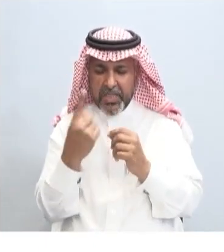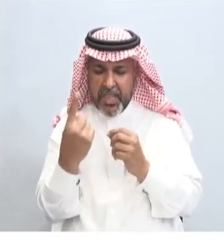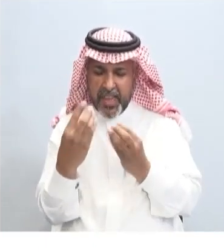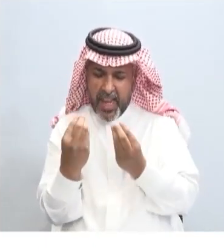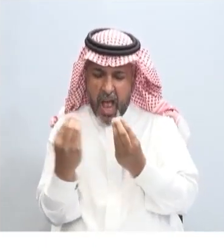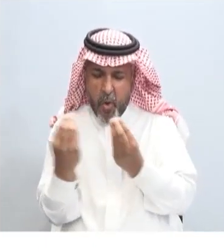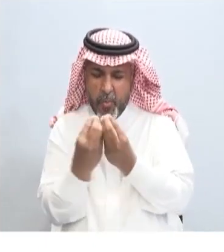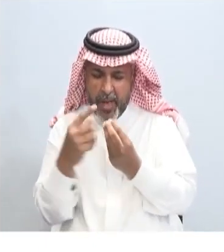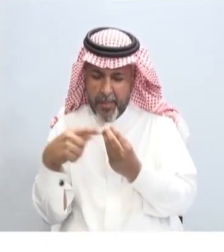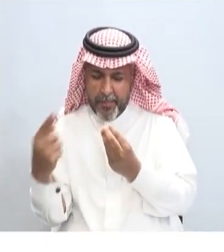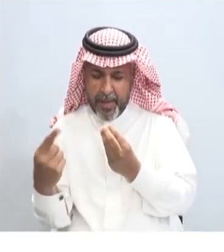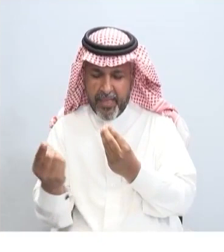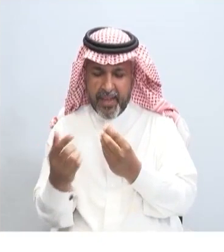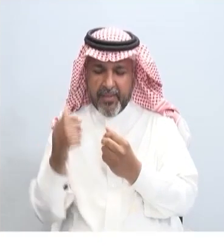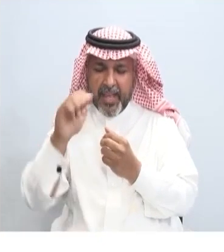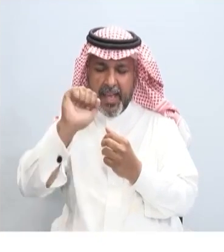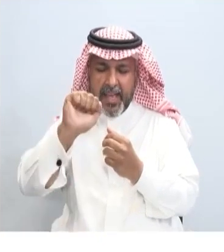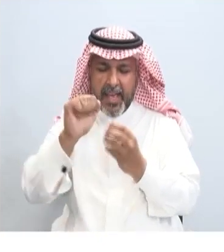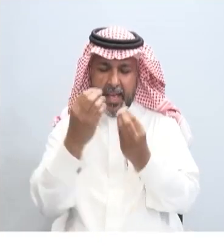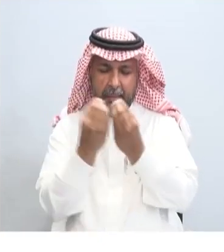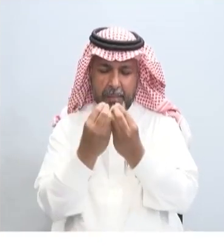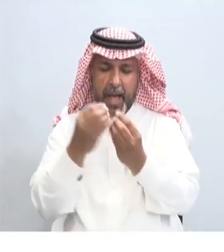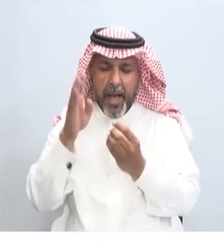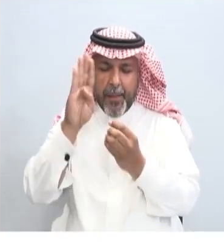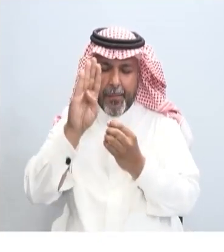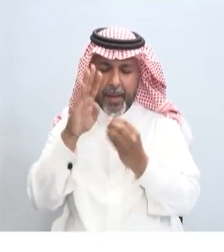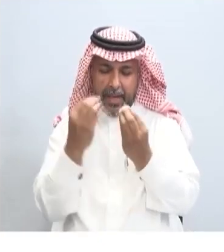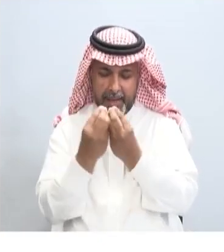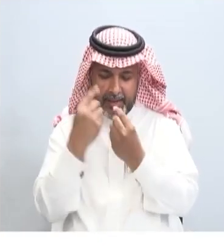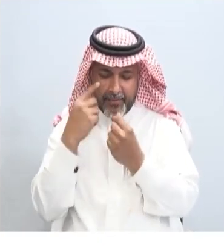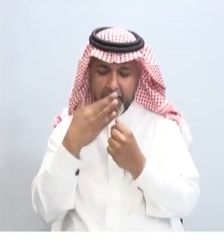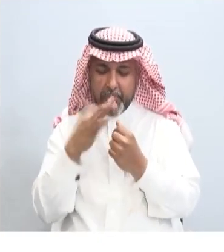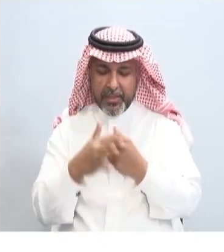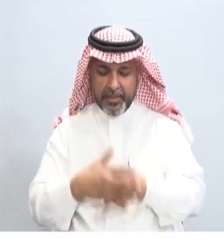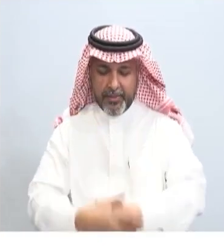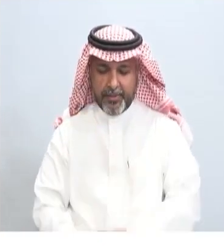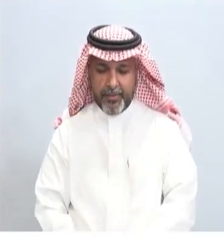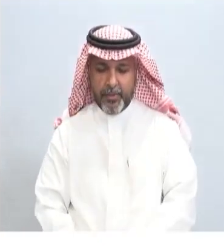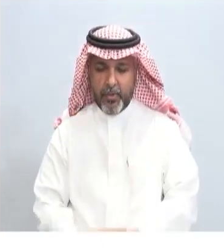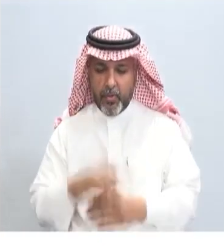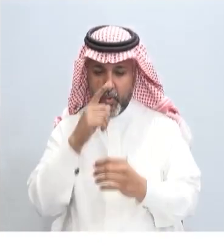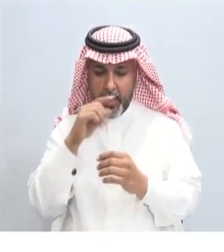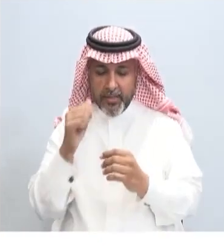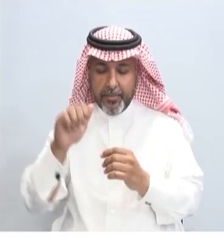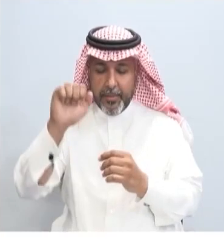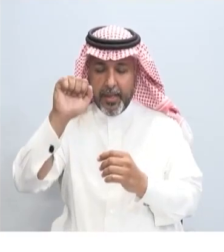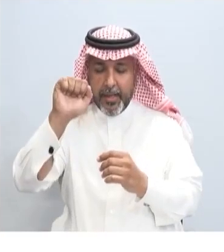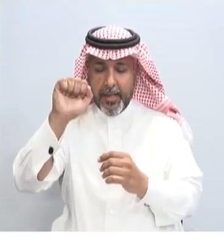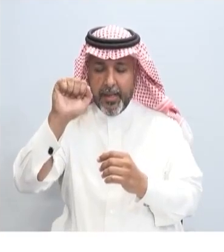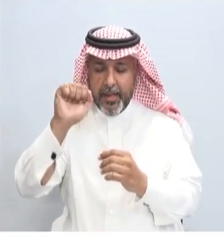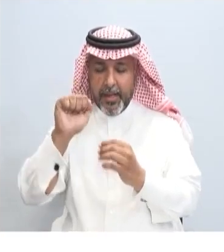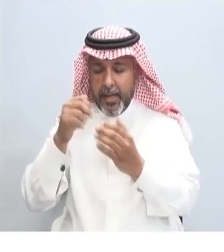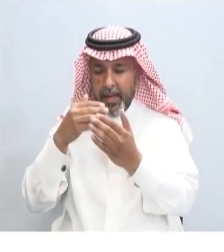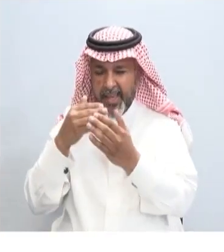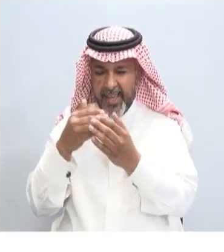ان اي وبي حادثتين مستقلتين اذا كان احتمال a لا يؤثر في احتمال البي اذا كان